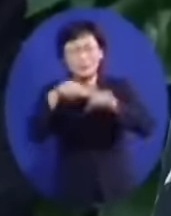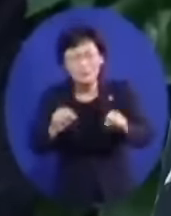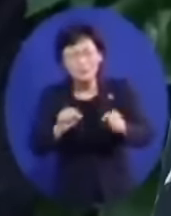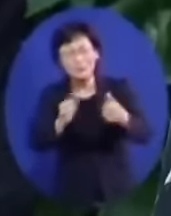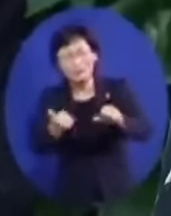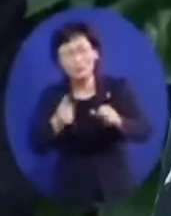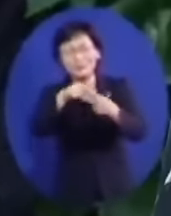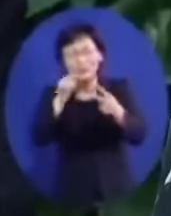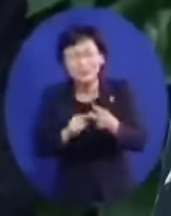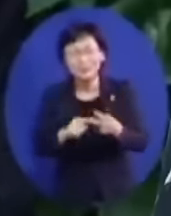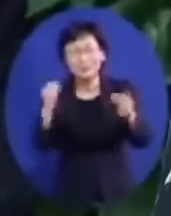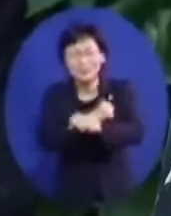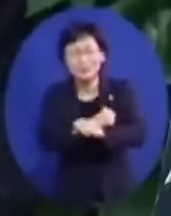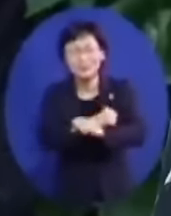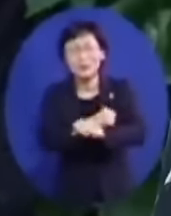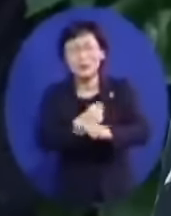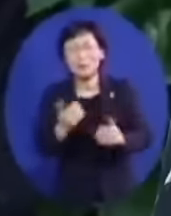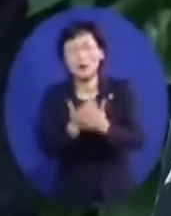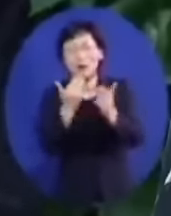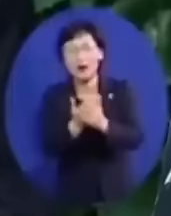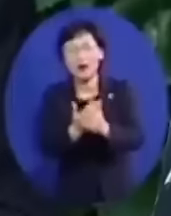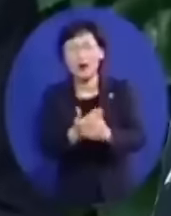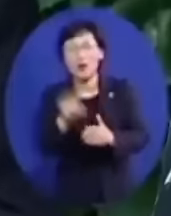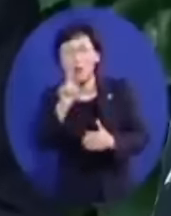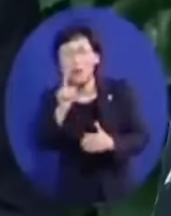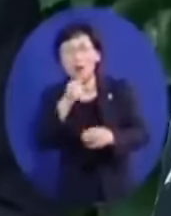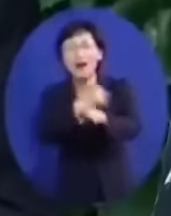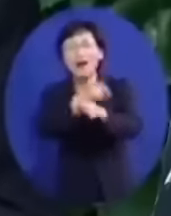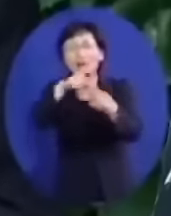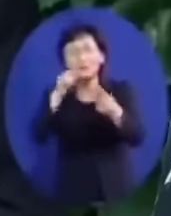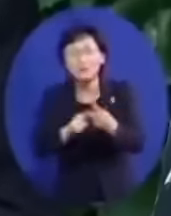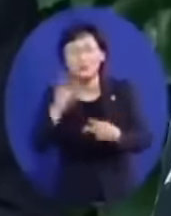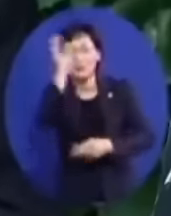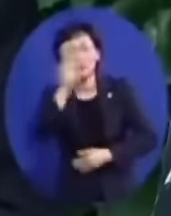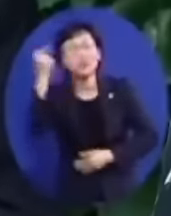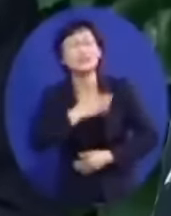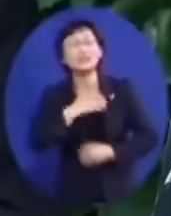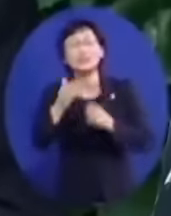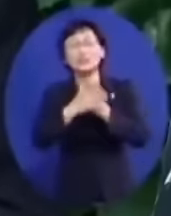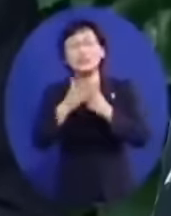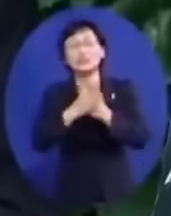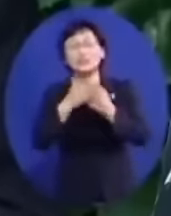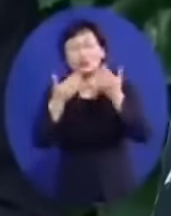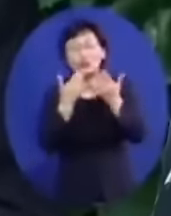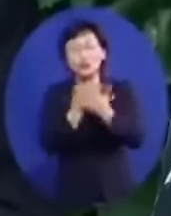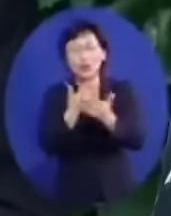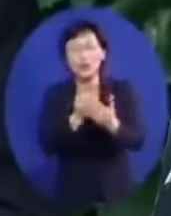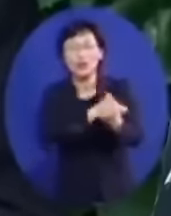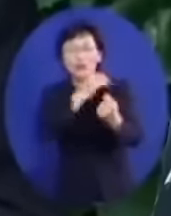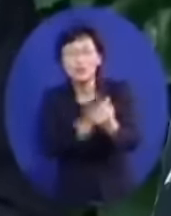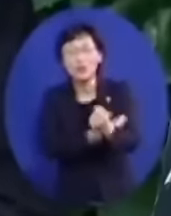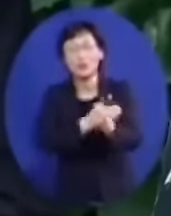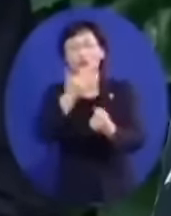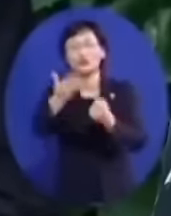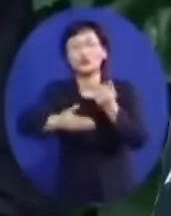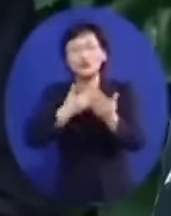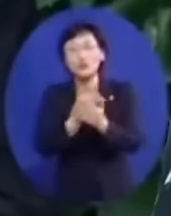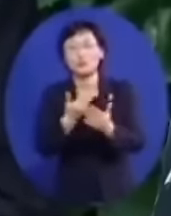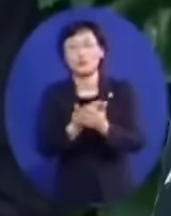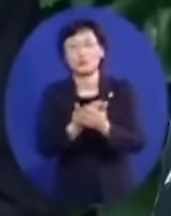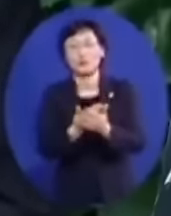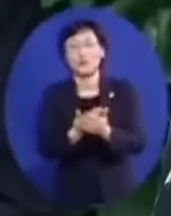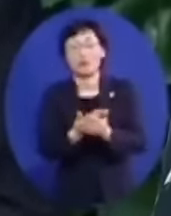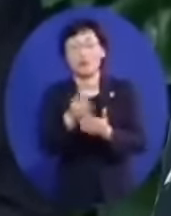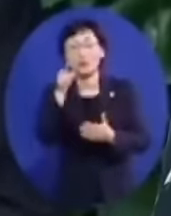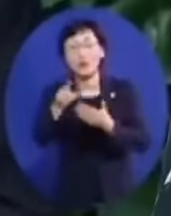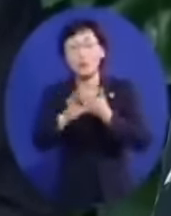죽든지 흥하든지 망하든지 성하든지 쇠하든지 성령께서 나에게 힘을 주시고 나에게 능력을 주시옵소서.